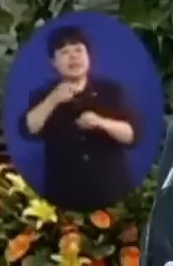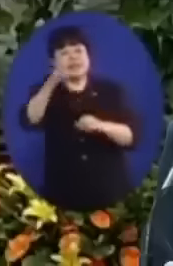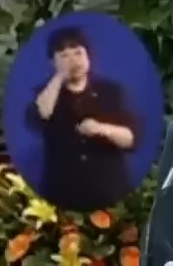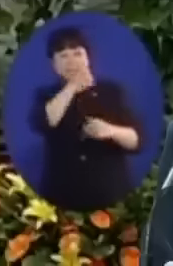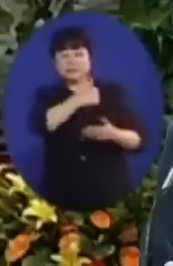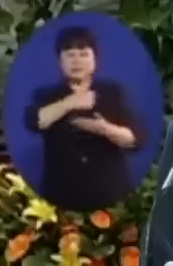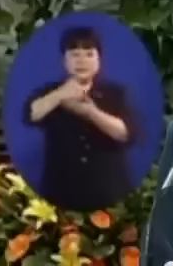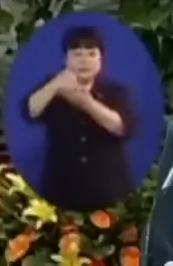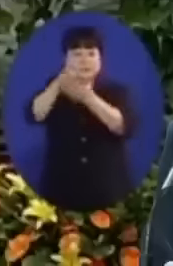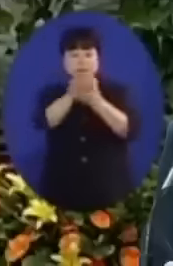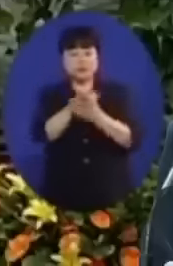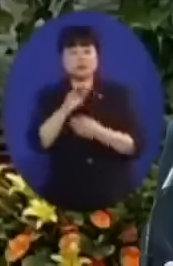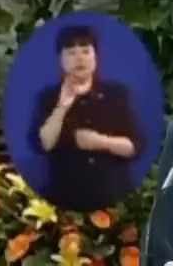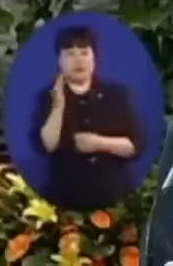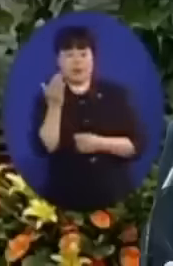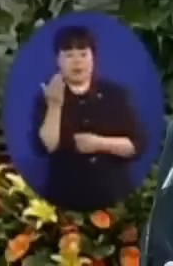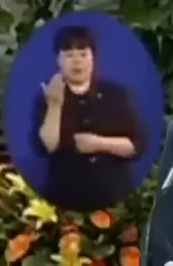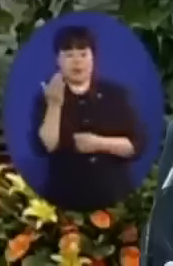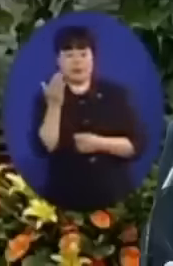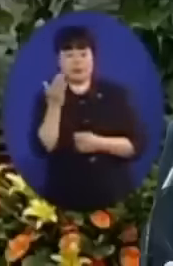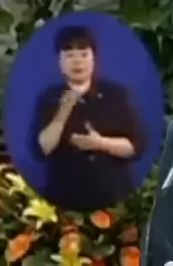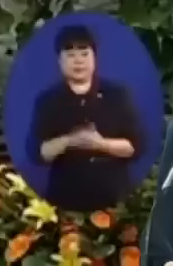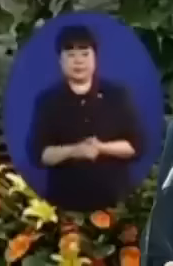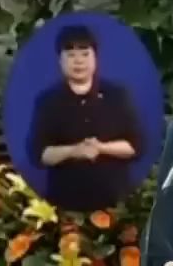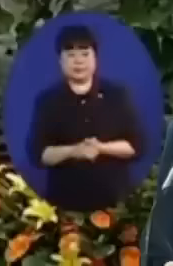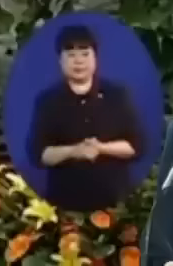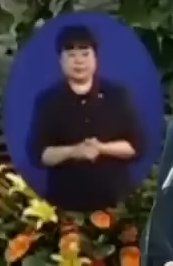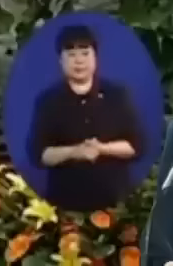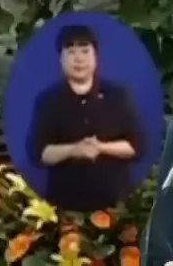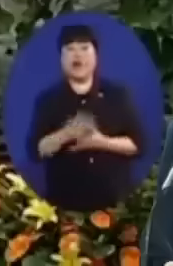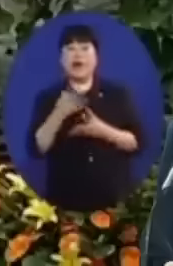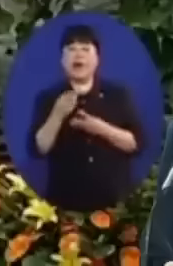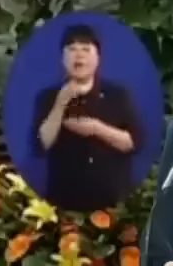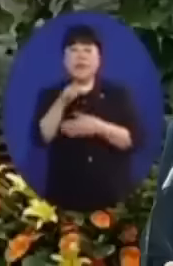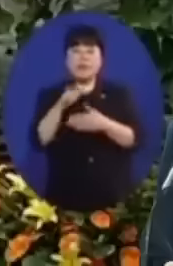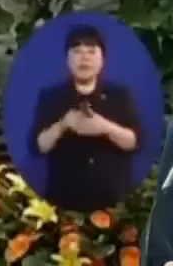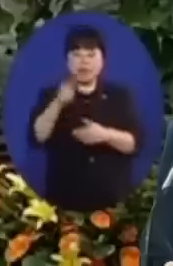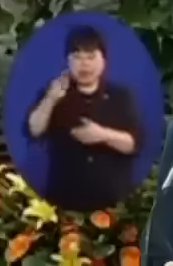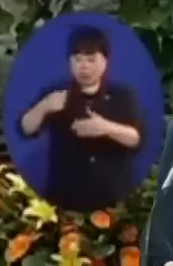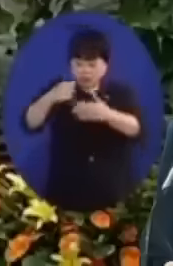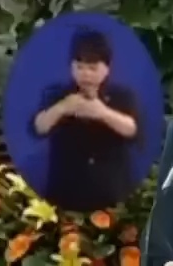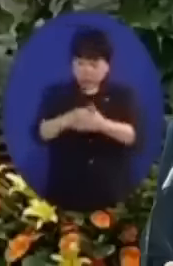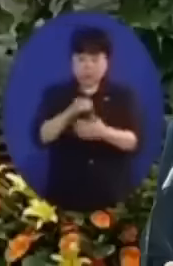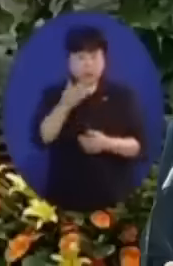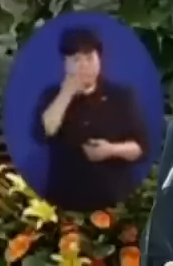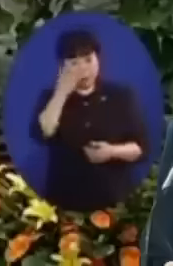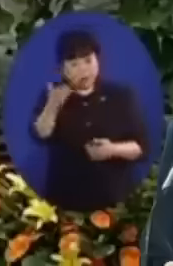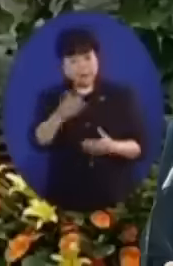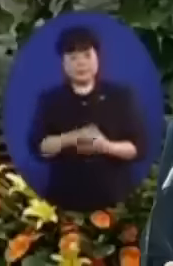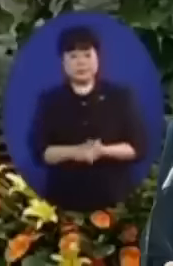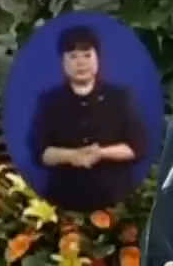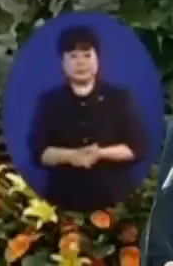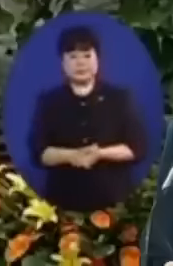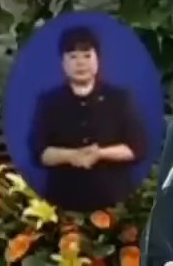분이 친구가 된다면 얼마나 마음에 강하고 담대해질 수 있습니까?